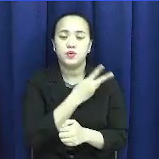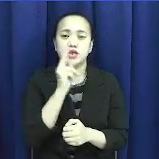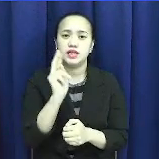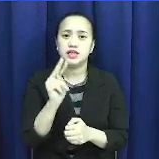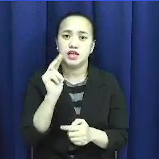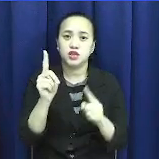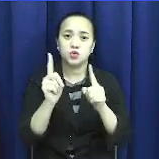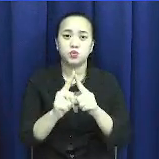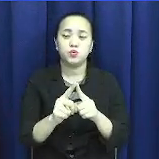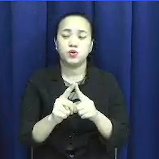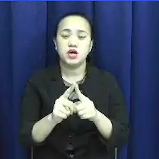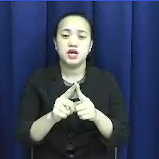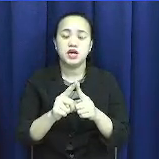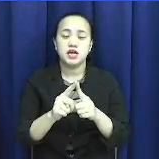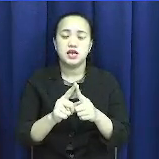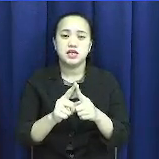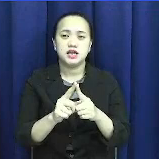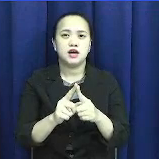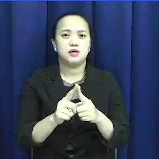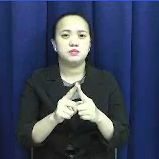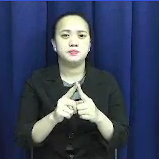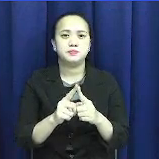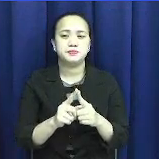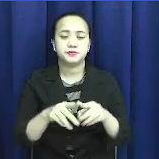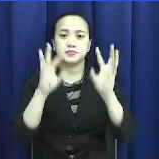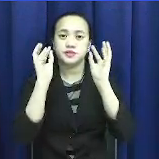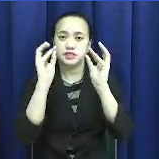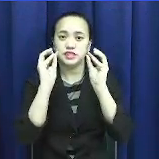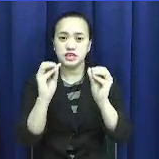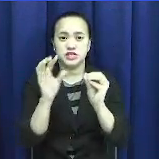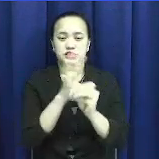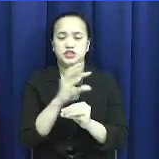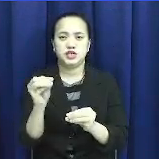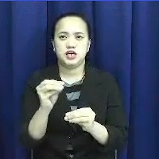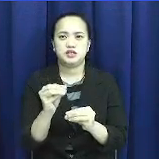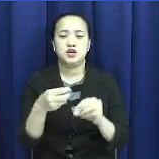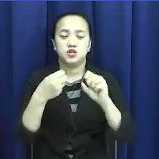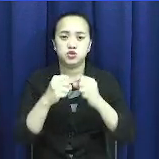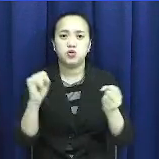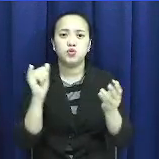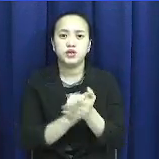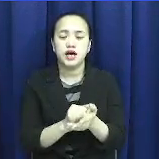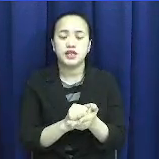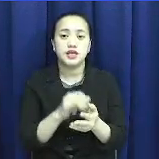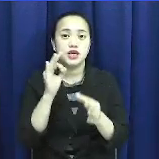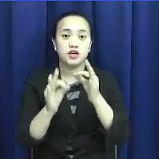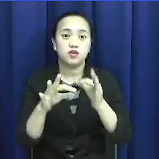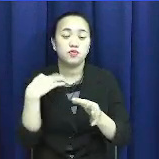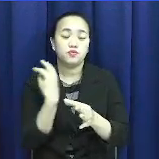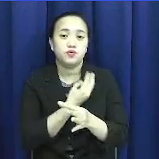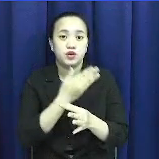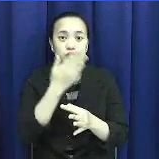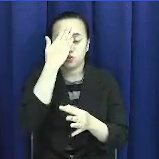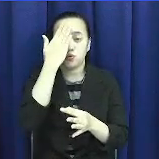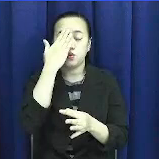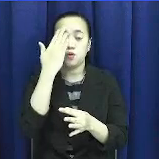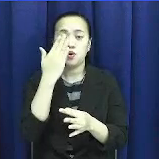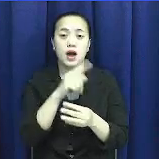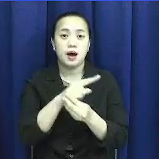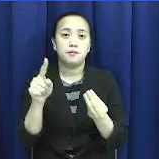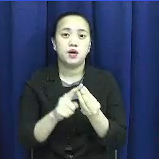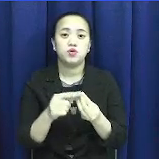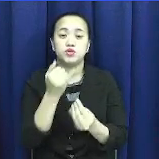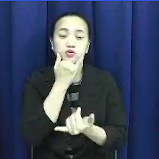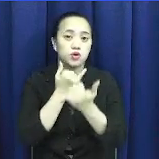pong dumating na fake na katuruan, madali po natin itong makikilala, madali po